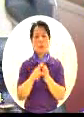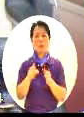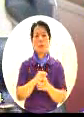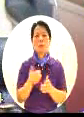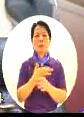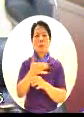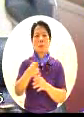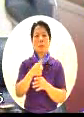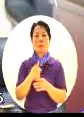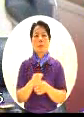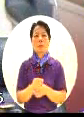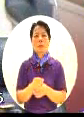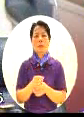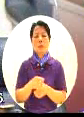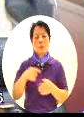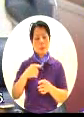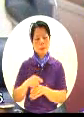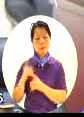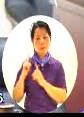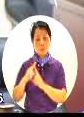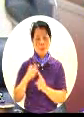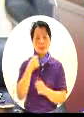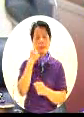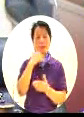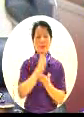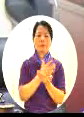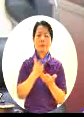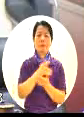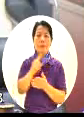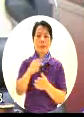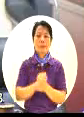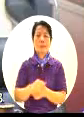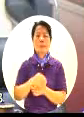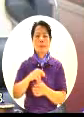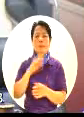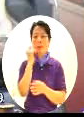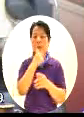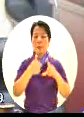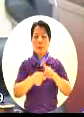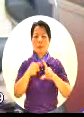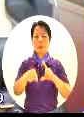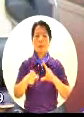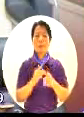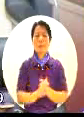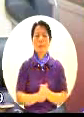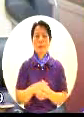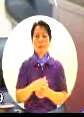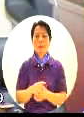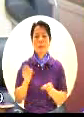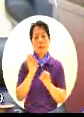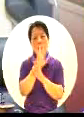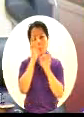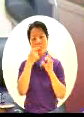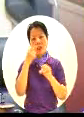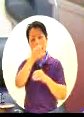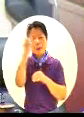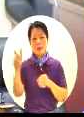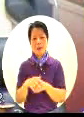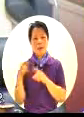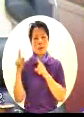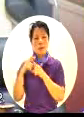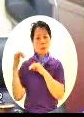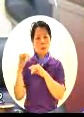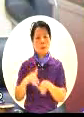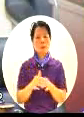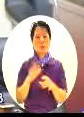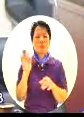个迄个企业所在，你看嘛，博特区，咱平常讲一时人足济无唔对啊，但